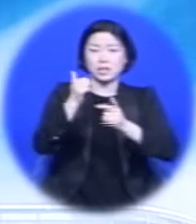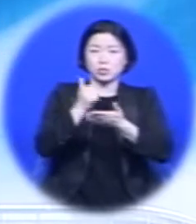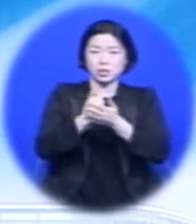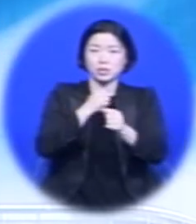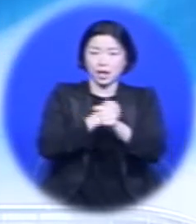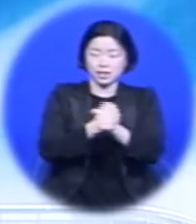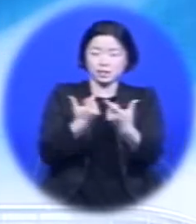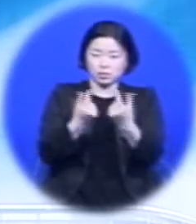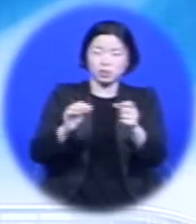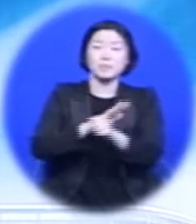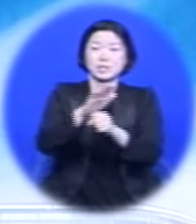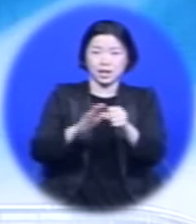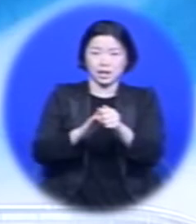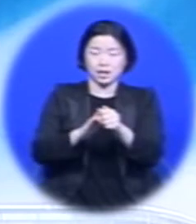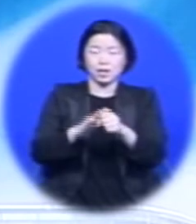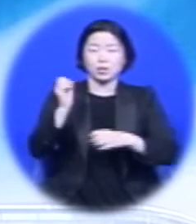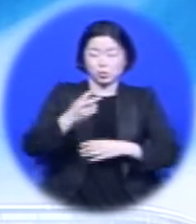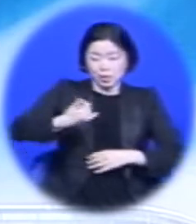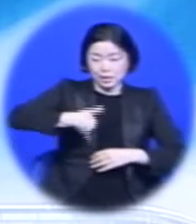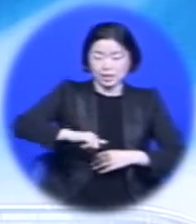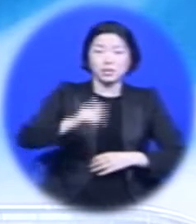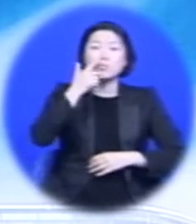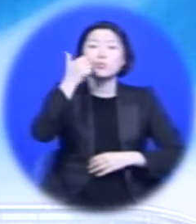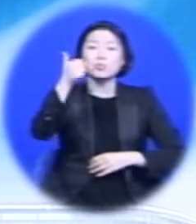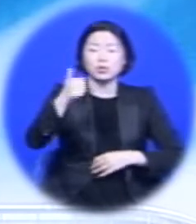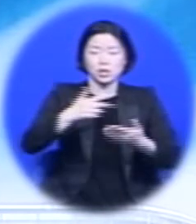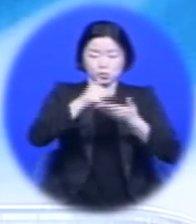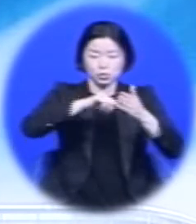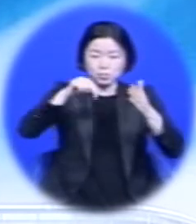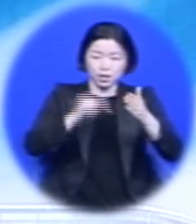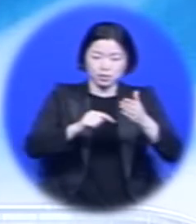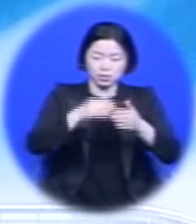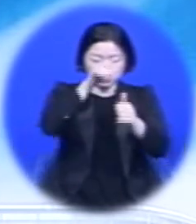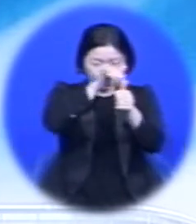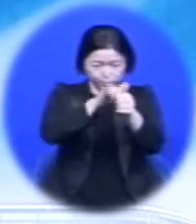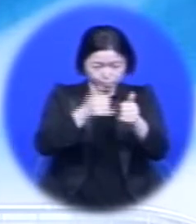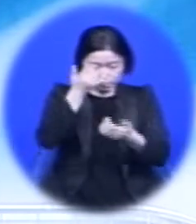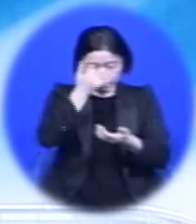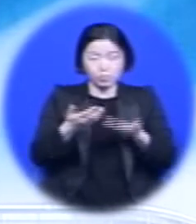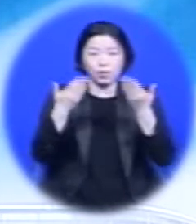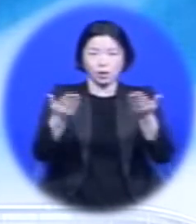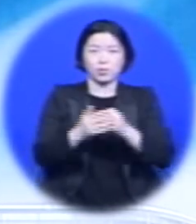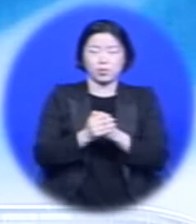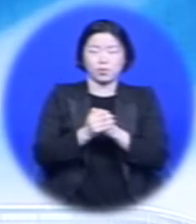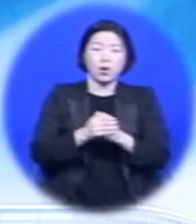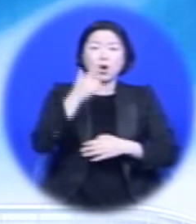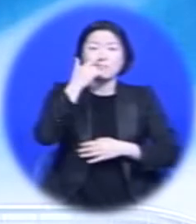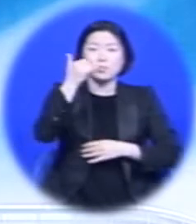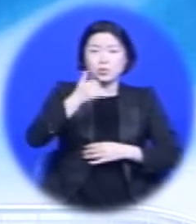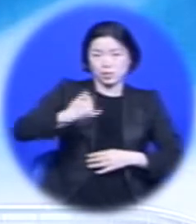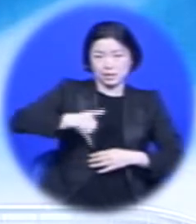사랑하고, 자녀들은 부모를 주 안에서 공경하고, 그리고 부모는